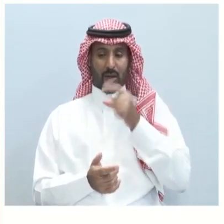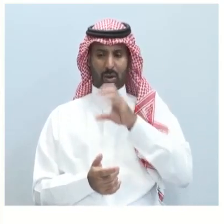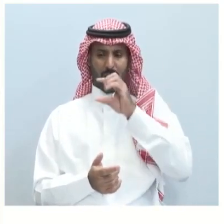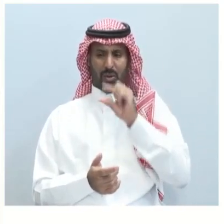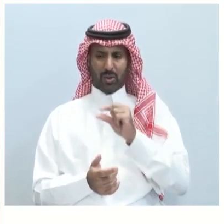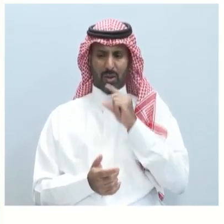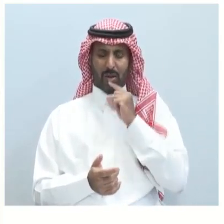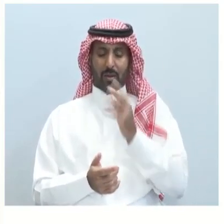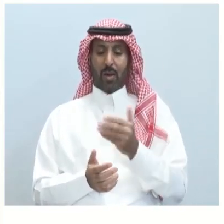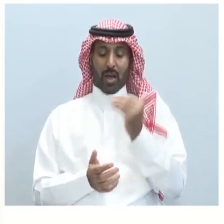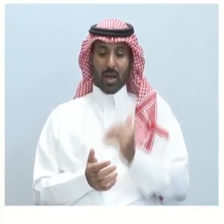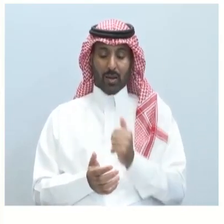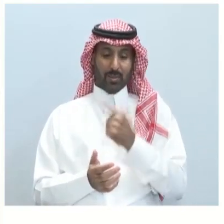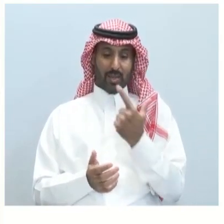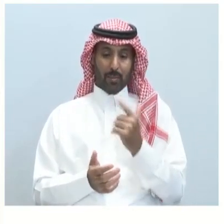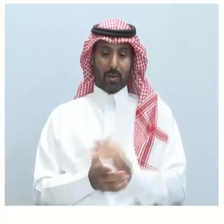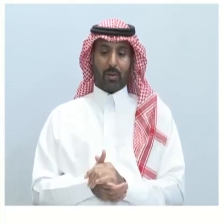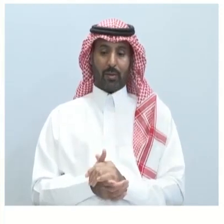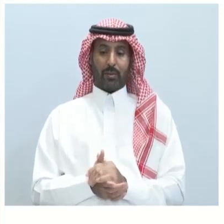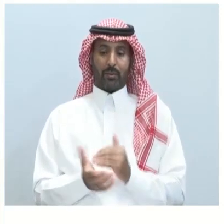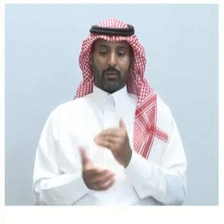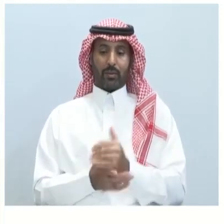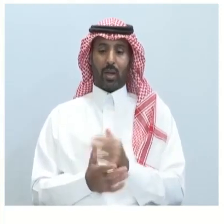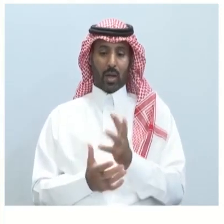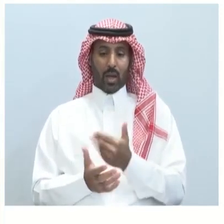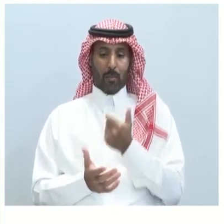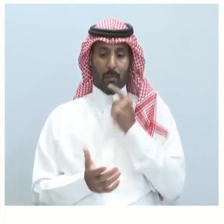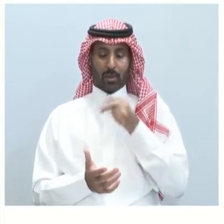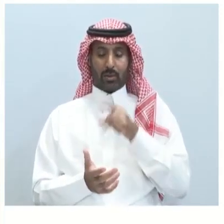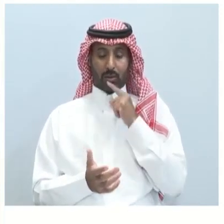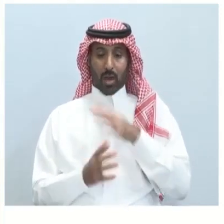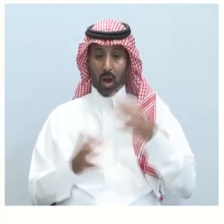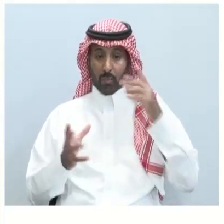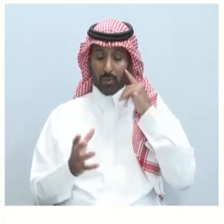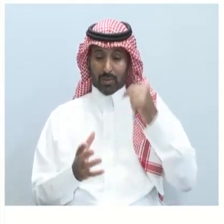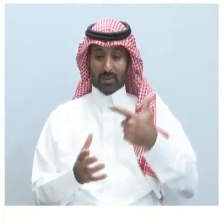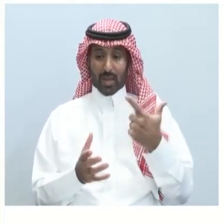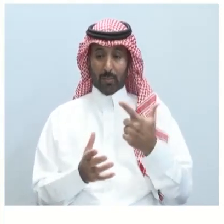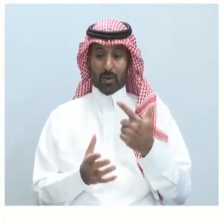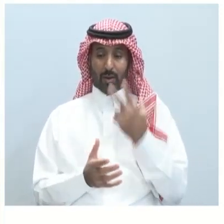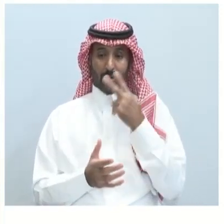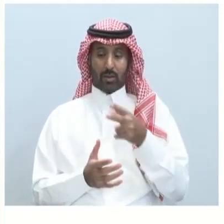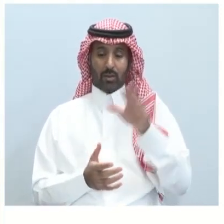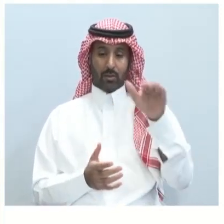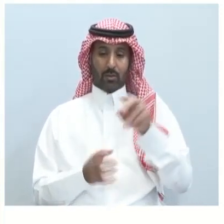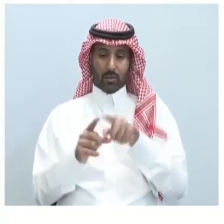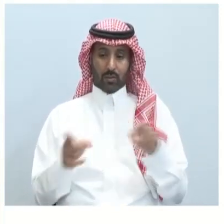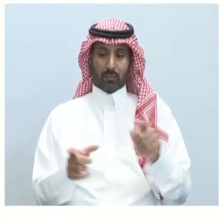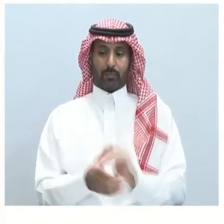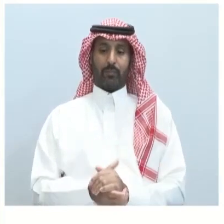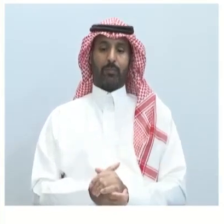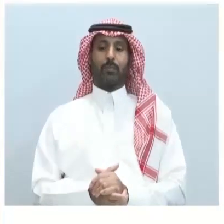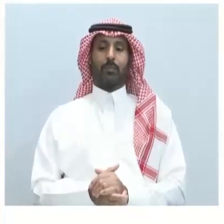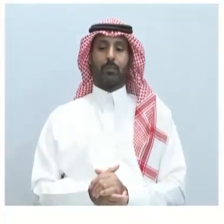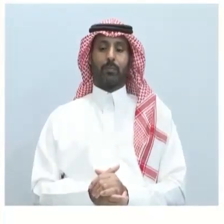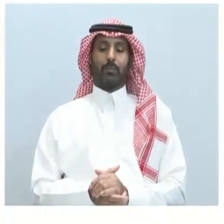البي اتش اقل من السبعه وبالتالي ستكون قيمه البي اتش اكبر من السبعه زي ما هو موجود عندك في القيم